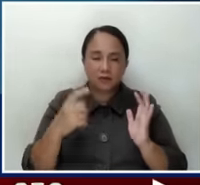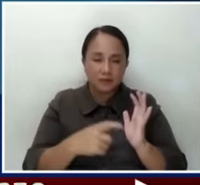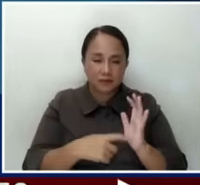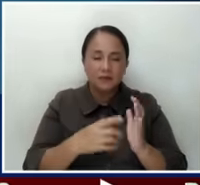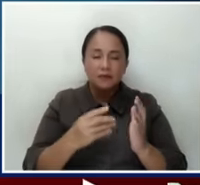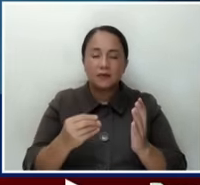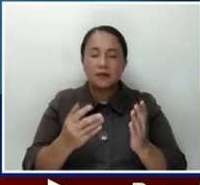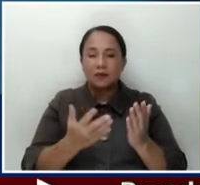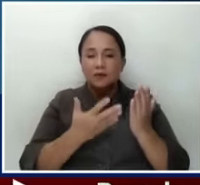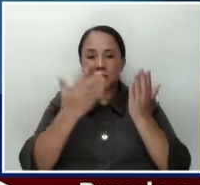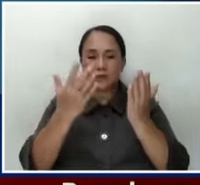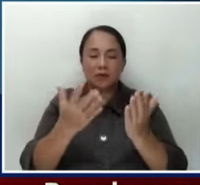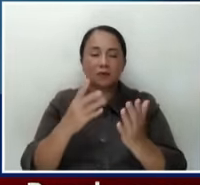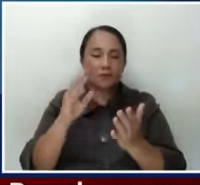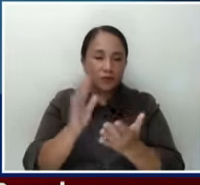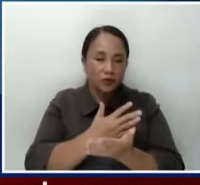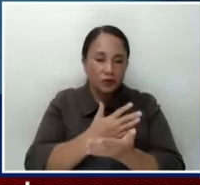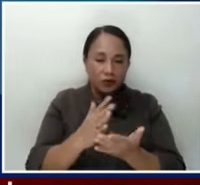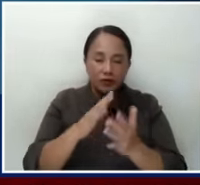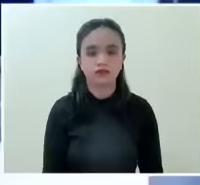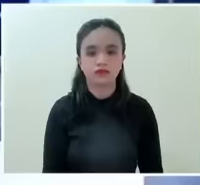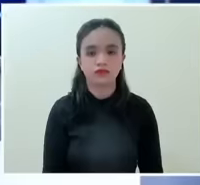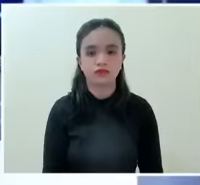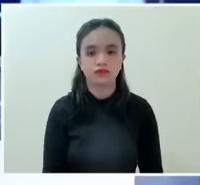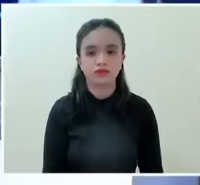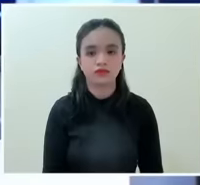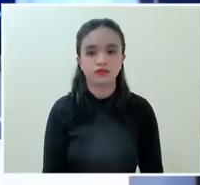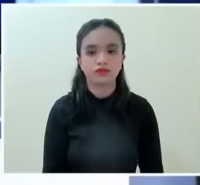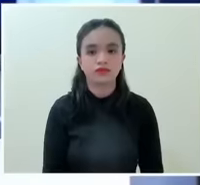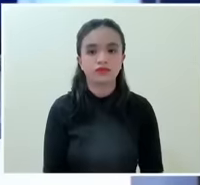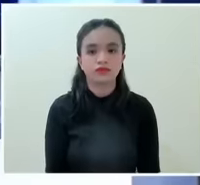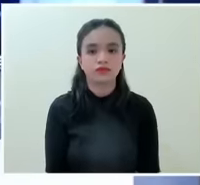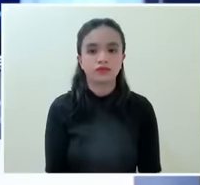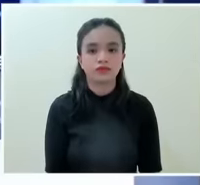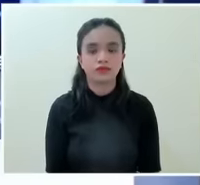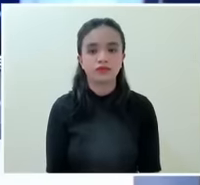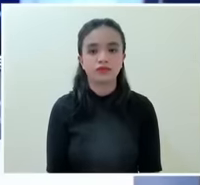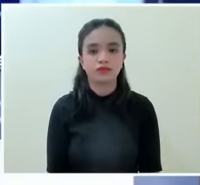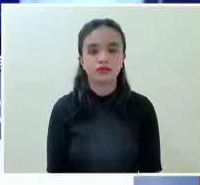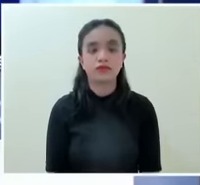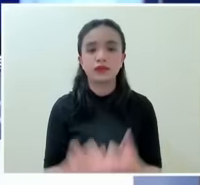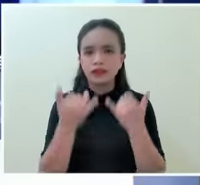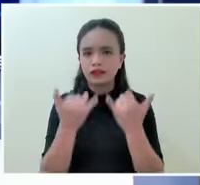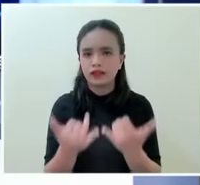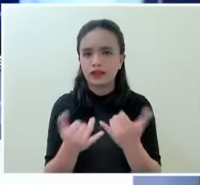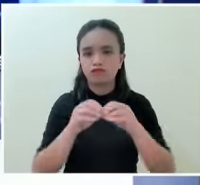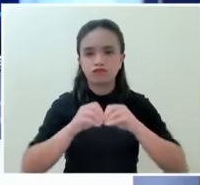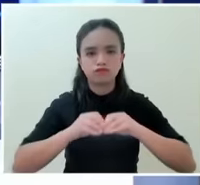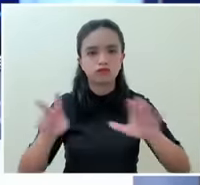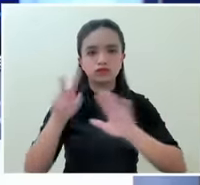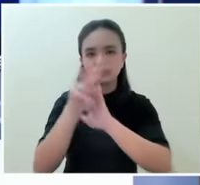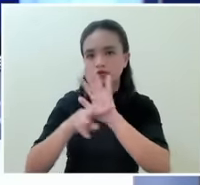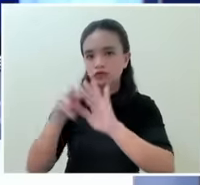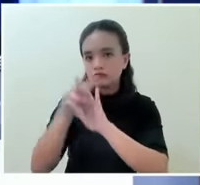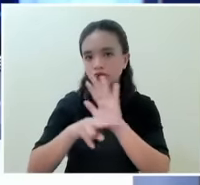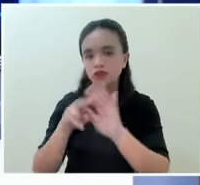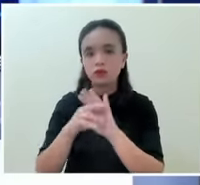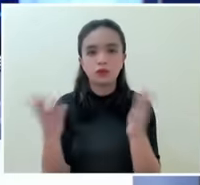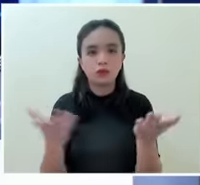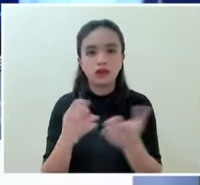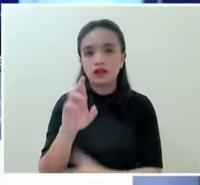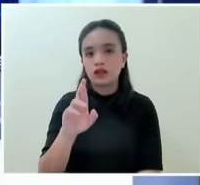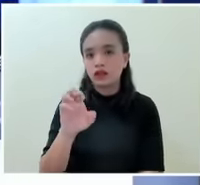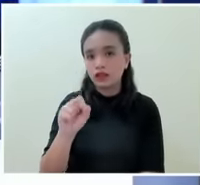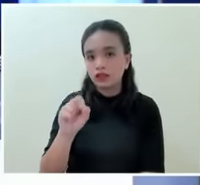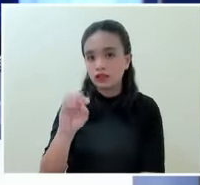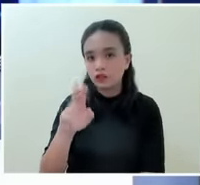paghahatid sa musikang Pinoy sa global stage. Viral ngayon ang mga video ng isang resort sa Bohol